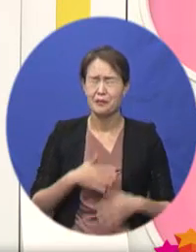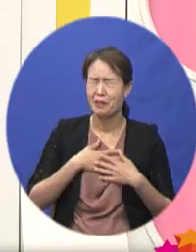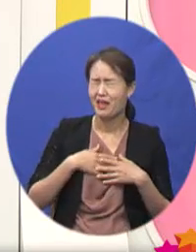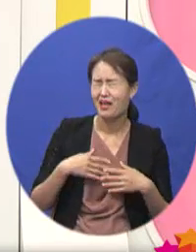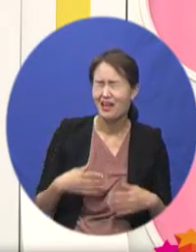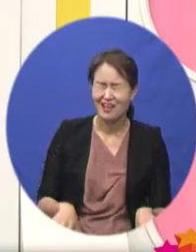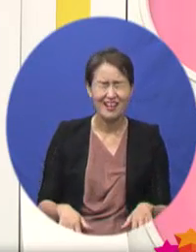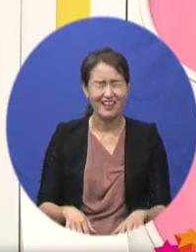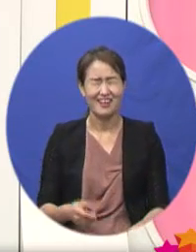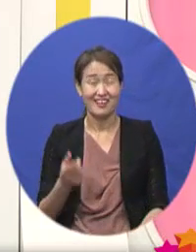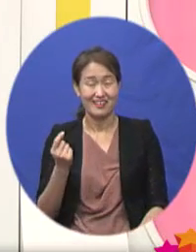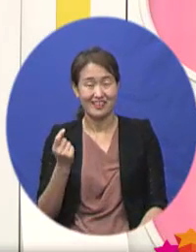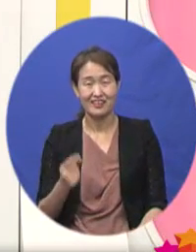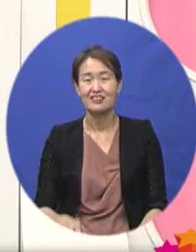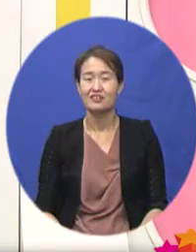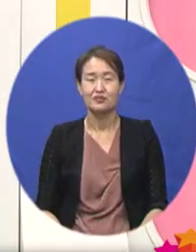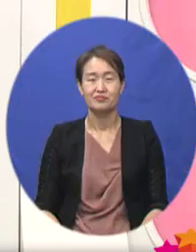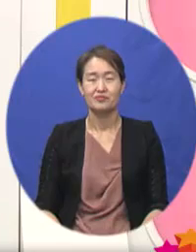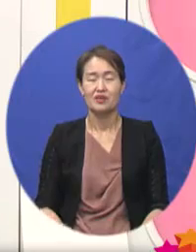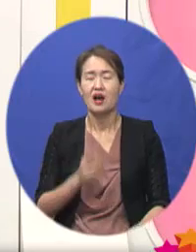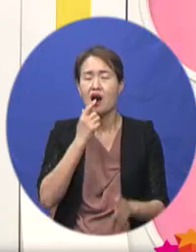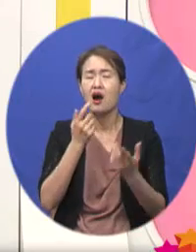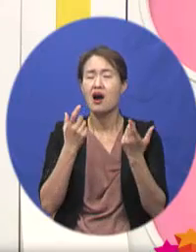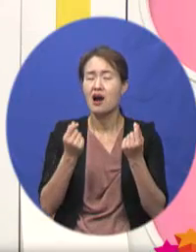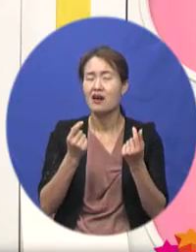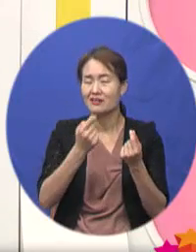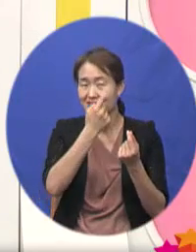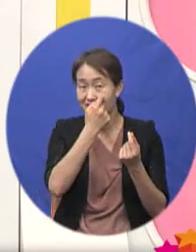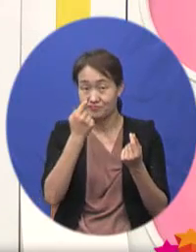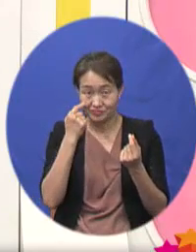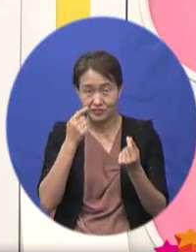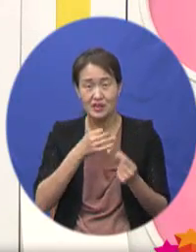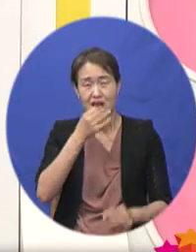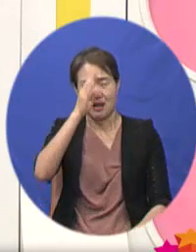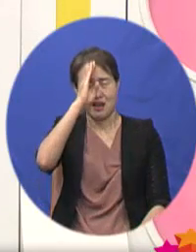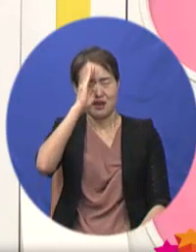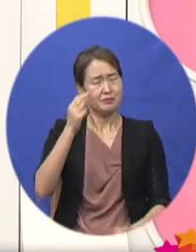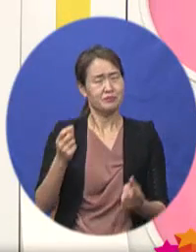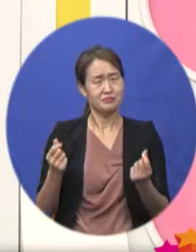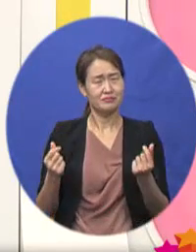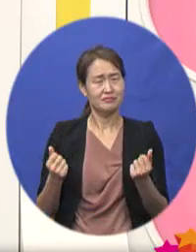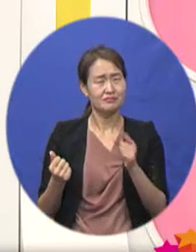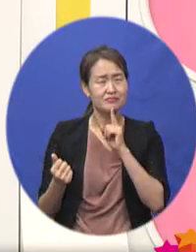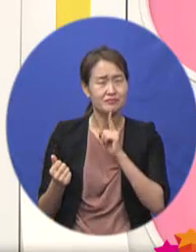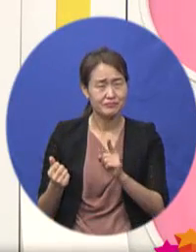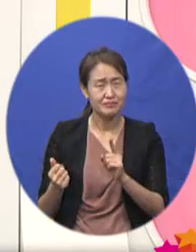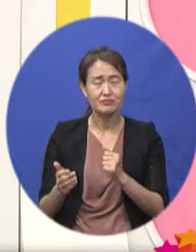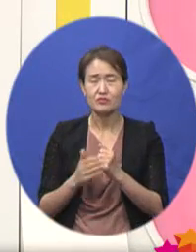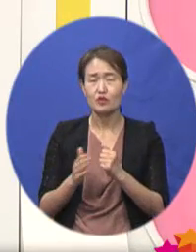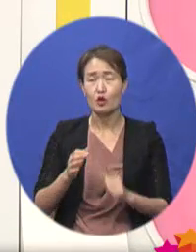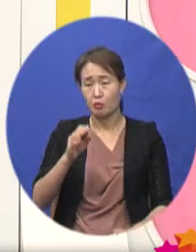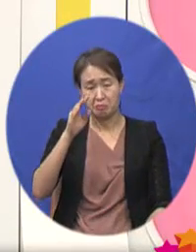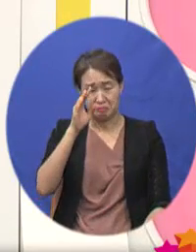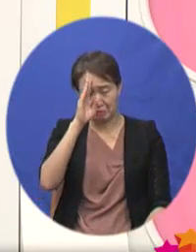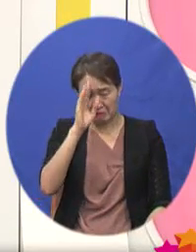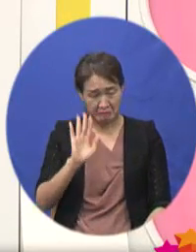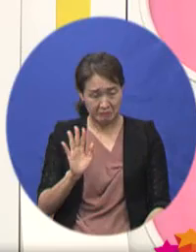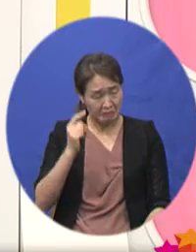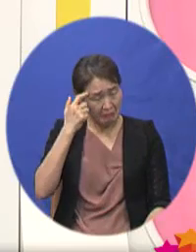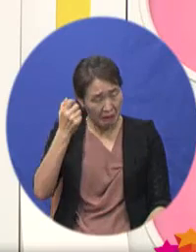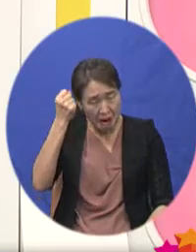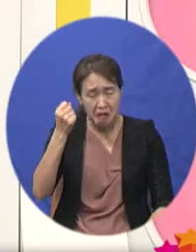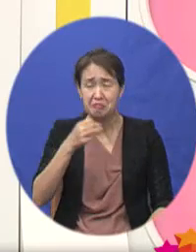피로하고 피곤하고 네. 네. 이런 증상들이 감기하고 거의 비슷하기 때문에 네. 냉방병이 아닌 줄 알고 그냥